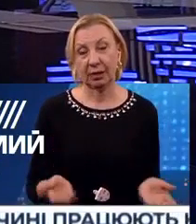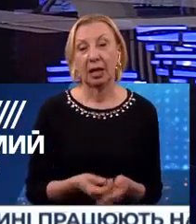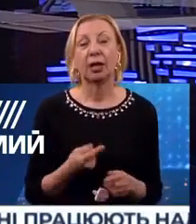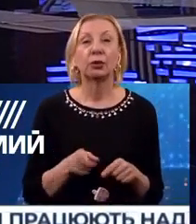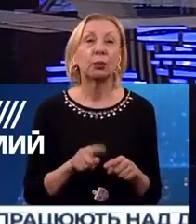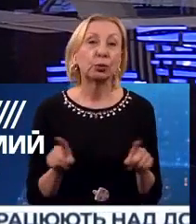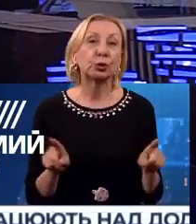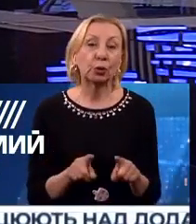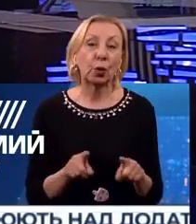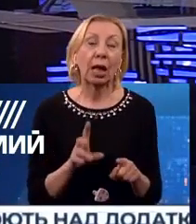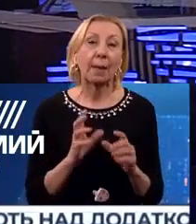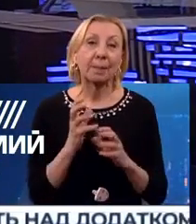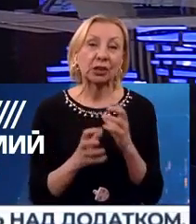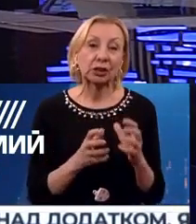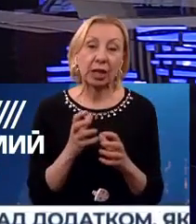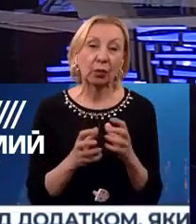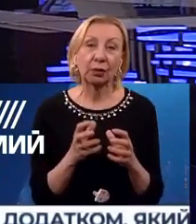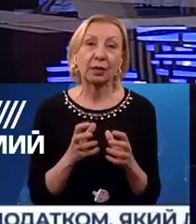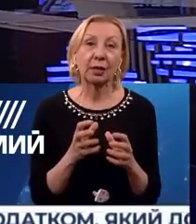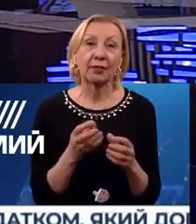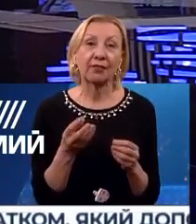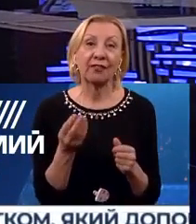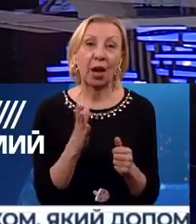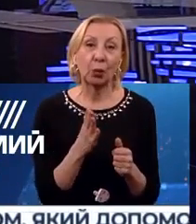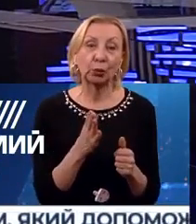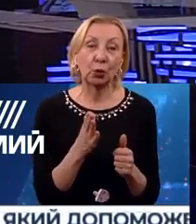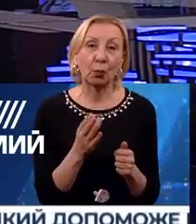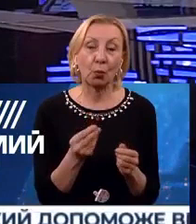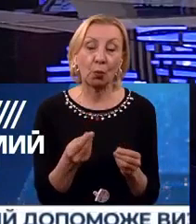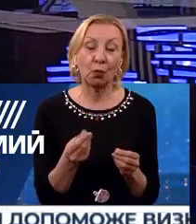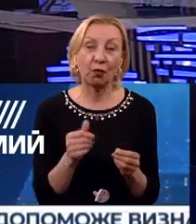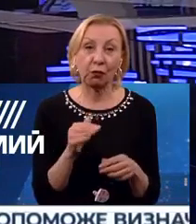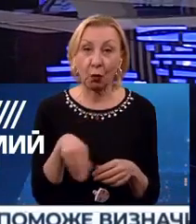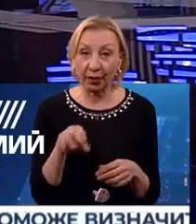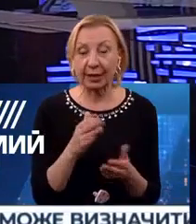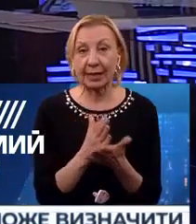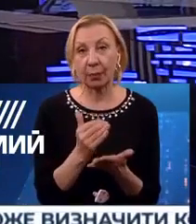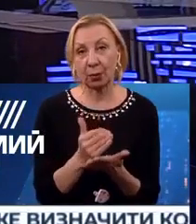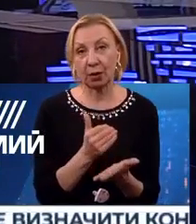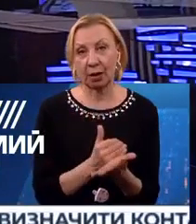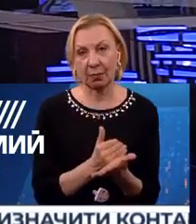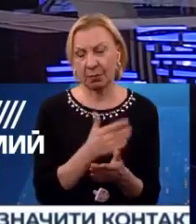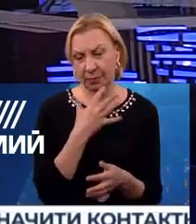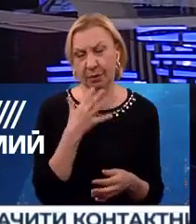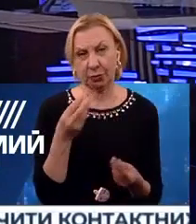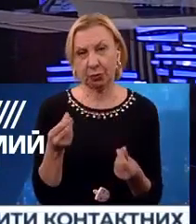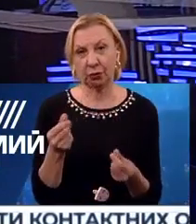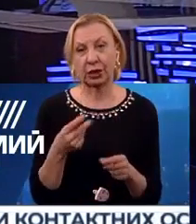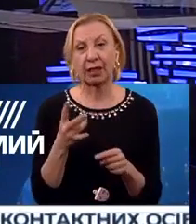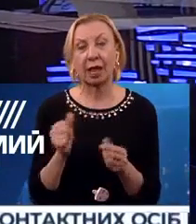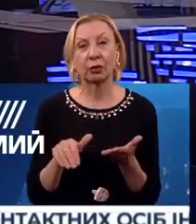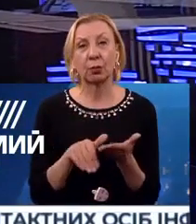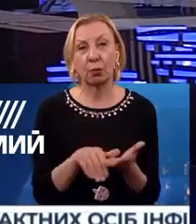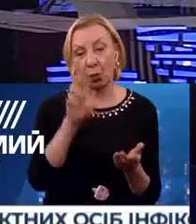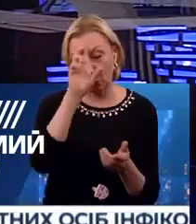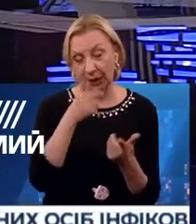Тому що насправді в Міжнародному валютному фонді є програма у трильйон доларів на допомогу країнам, які борються з